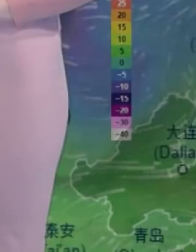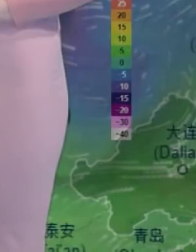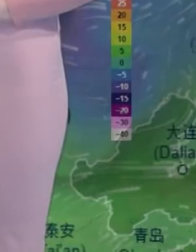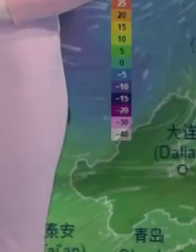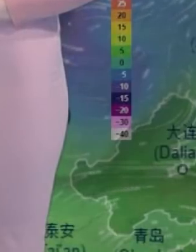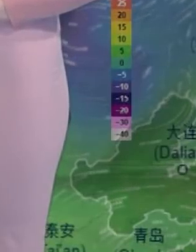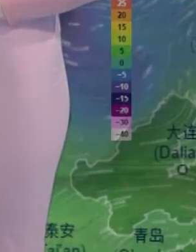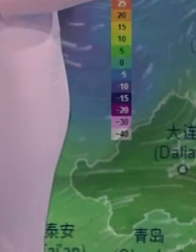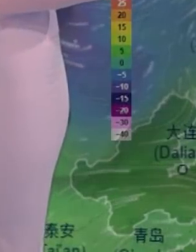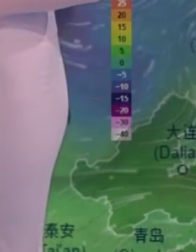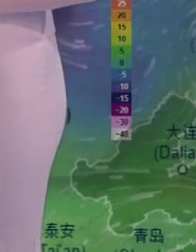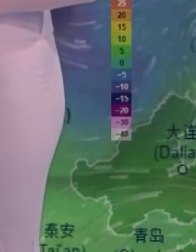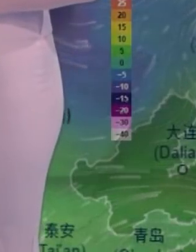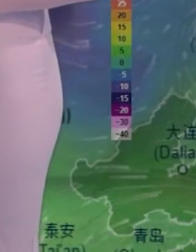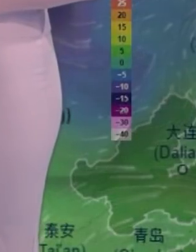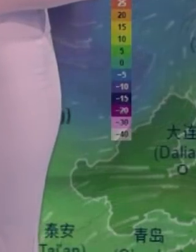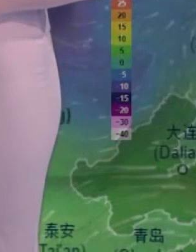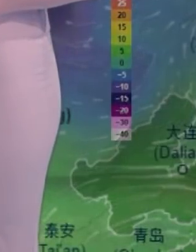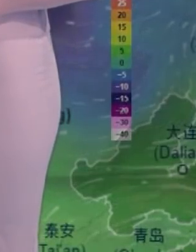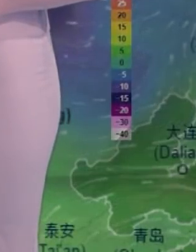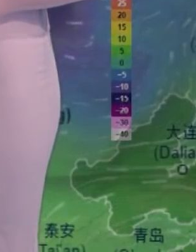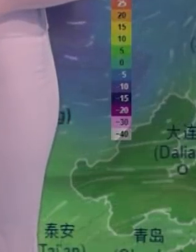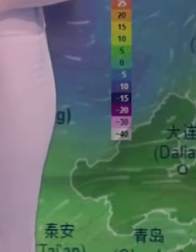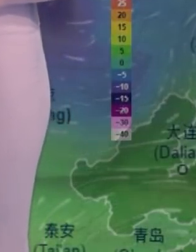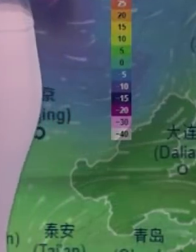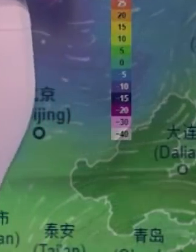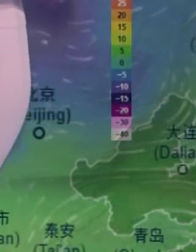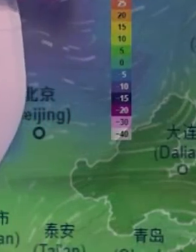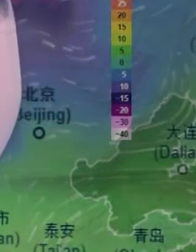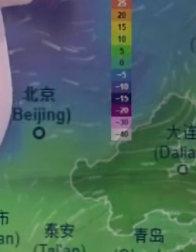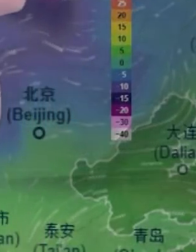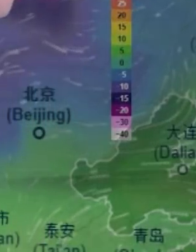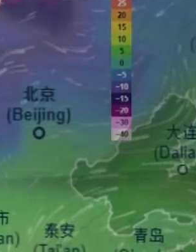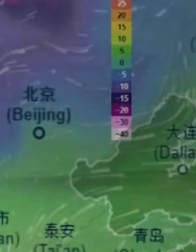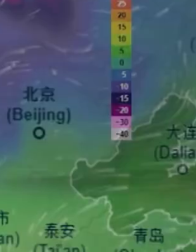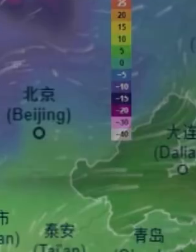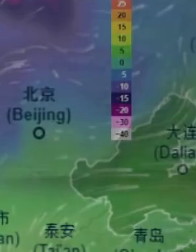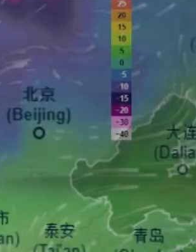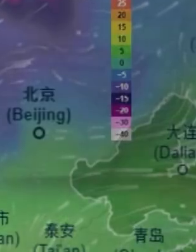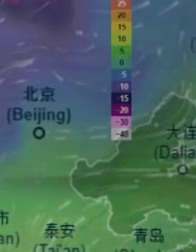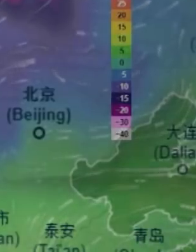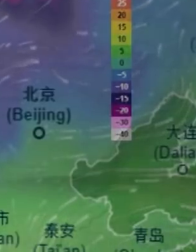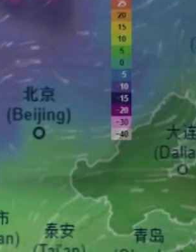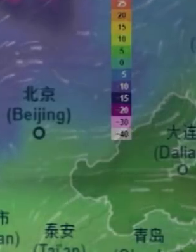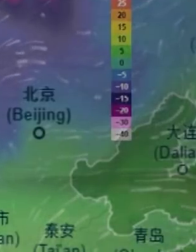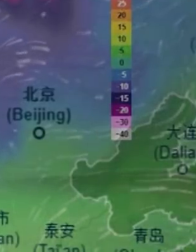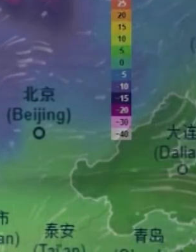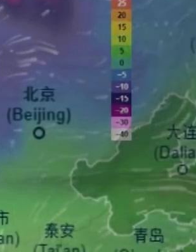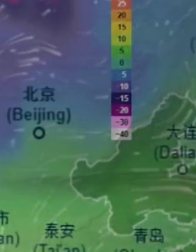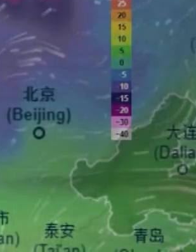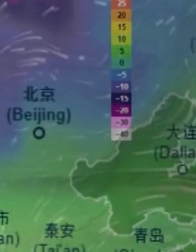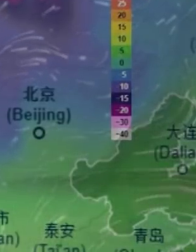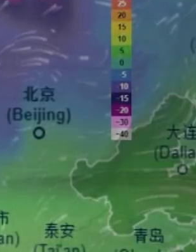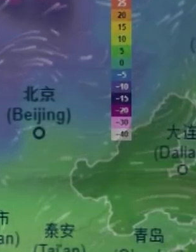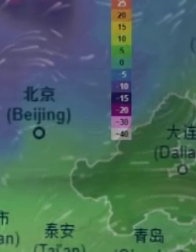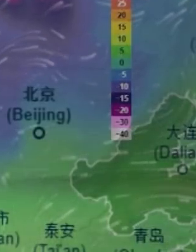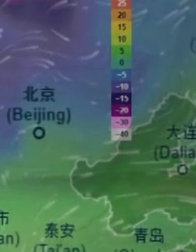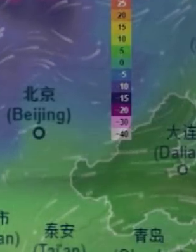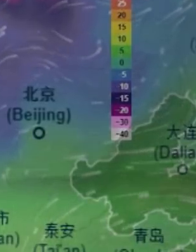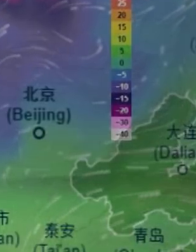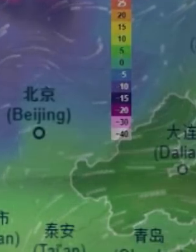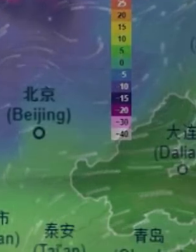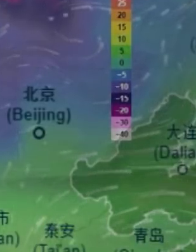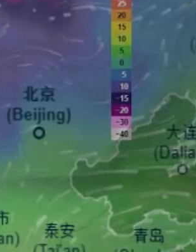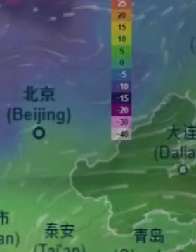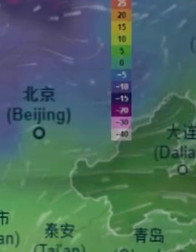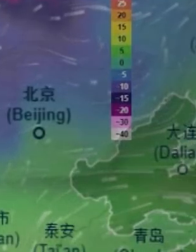11 хэм хүйтэн. Бусад нутгаар шөнөдөө 23-аас 28, өдөртөө 14-аас 19 хэм хүйтэн багнаа. Өргөжлүүлэн үзэгч та бүхэнд итгэсэн